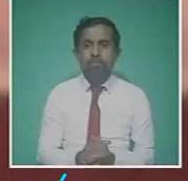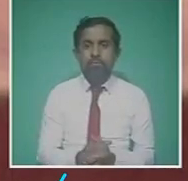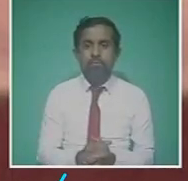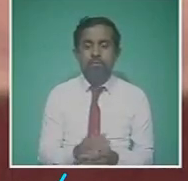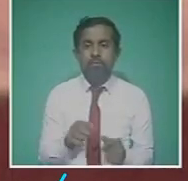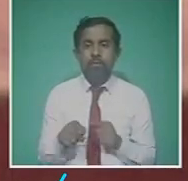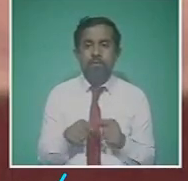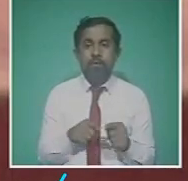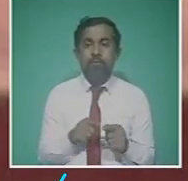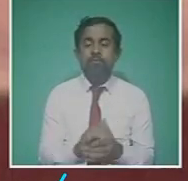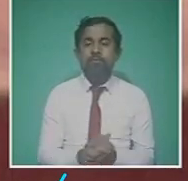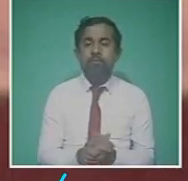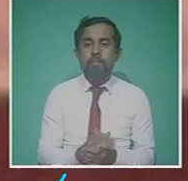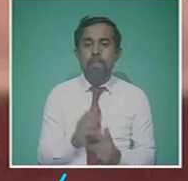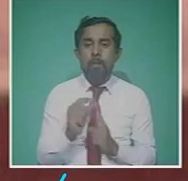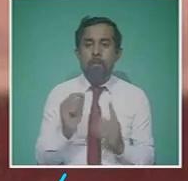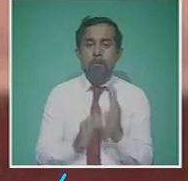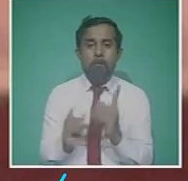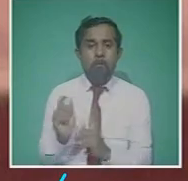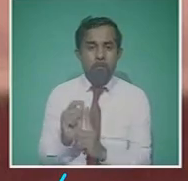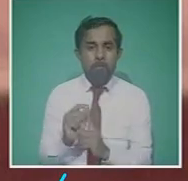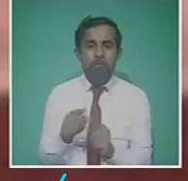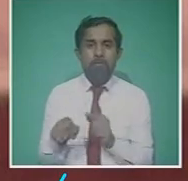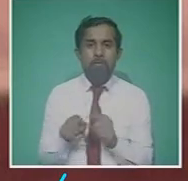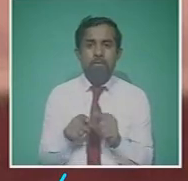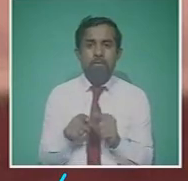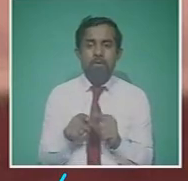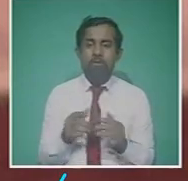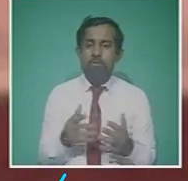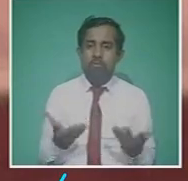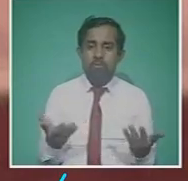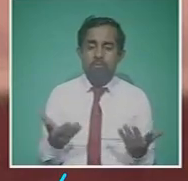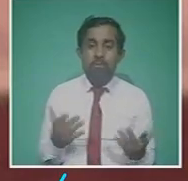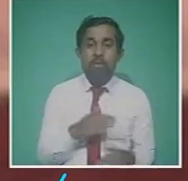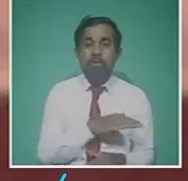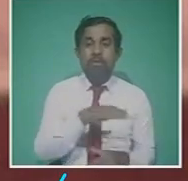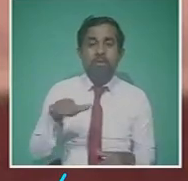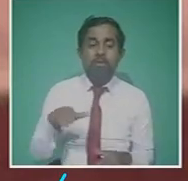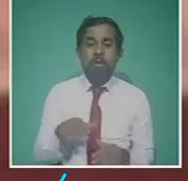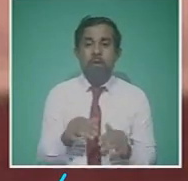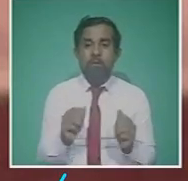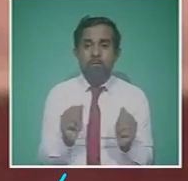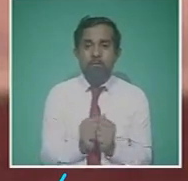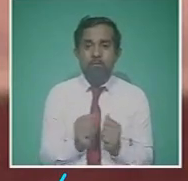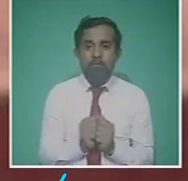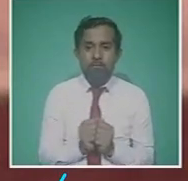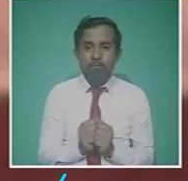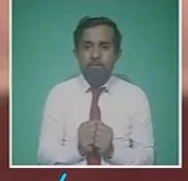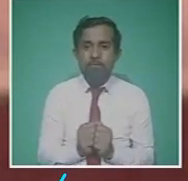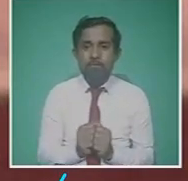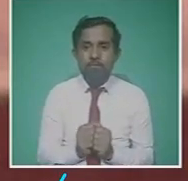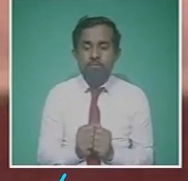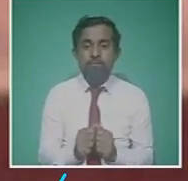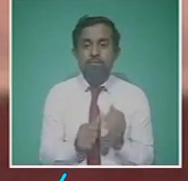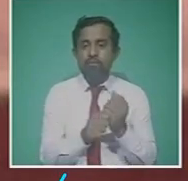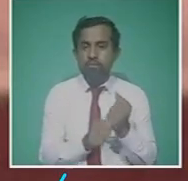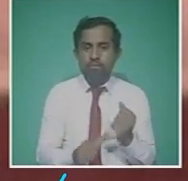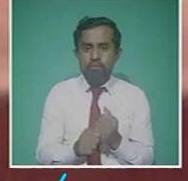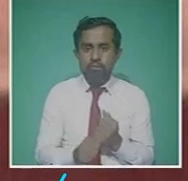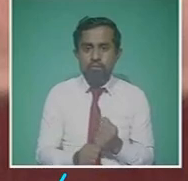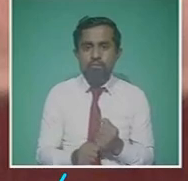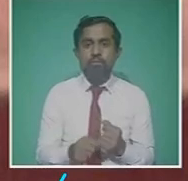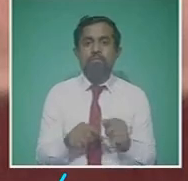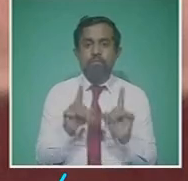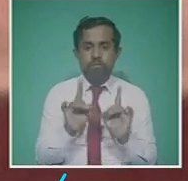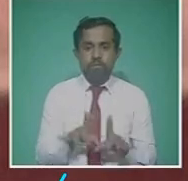wageema mantriwaru vidihatat ehema naththam me sabaha karya patipatiya niyojane karapu aya